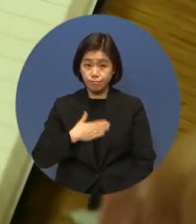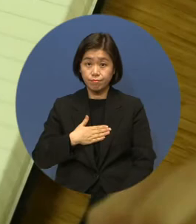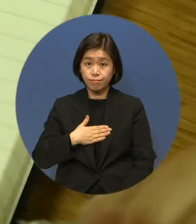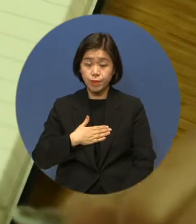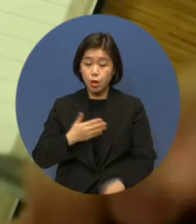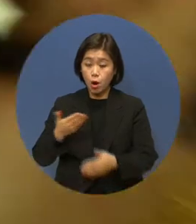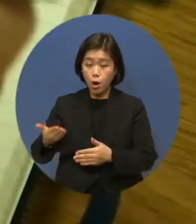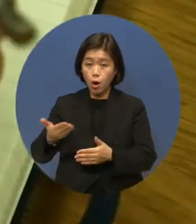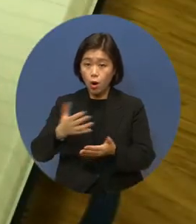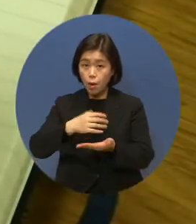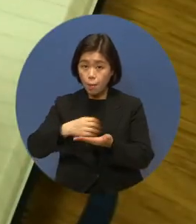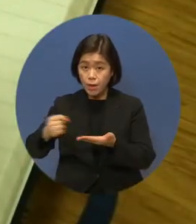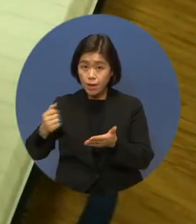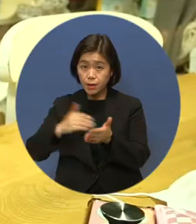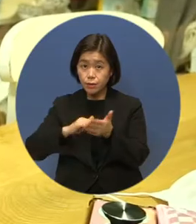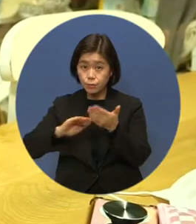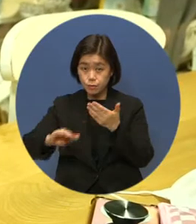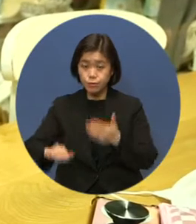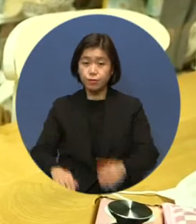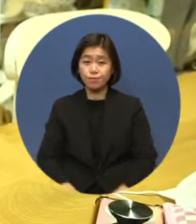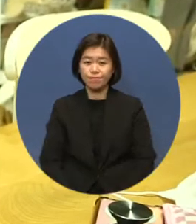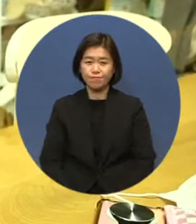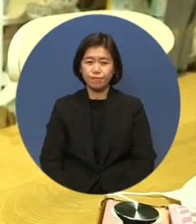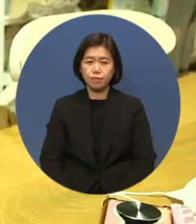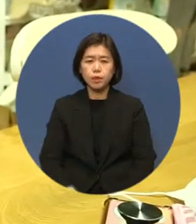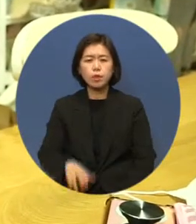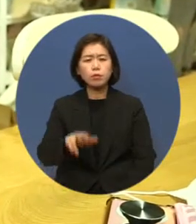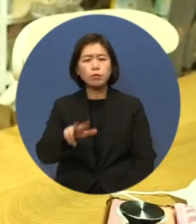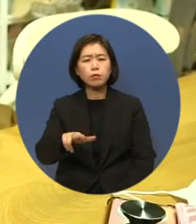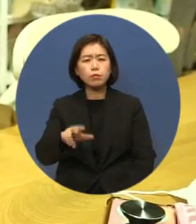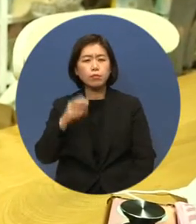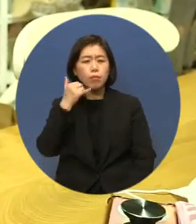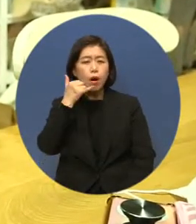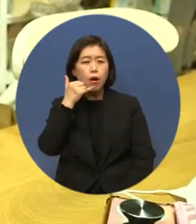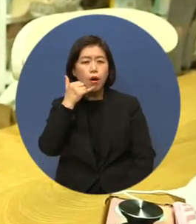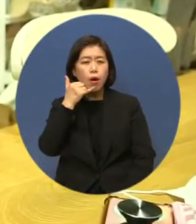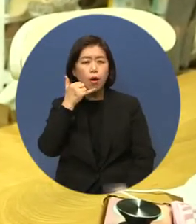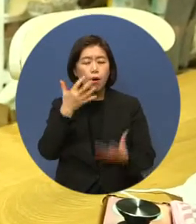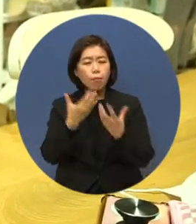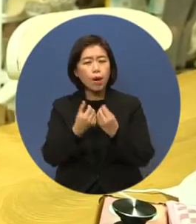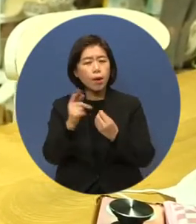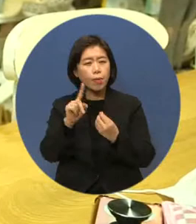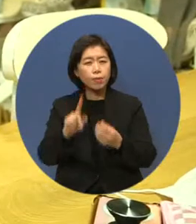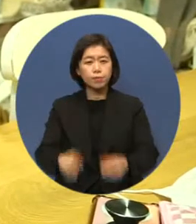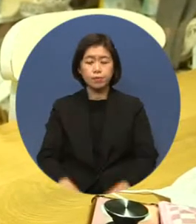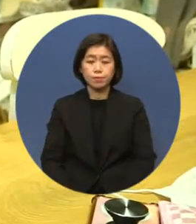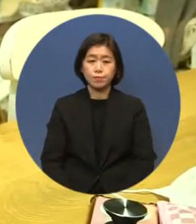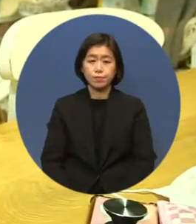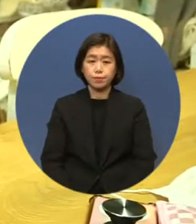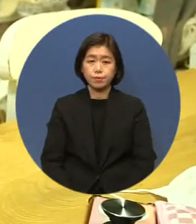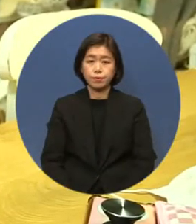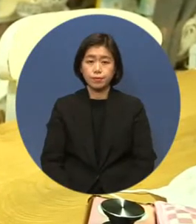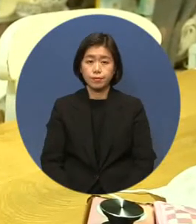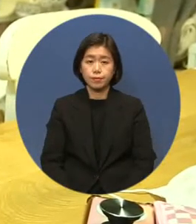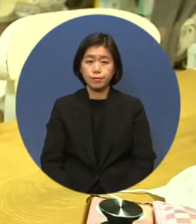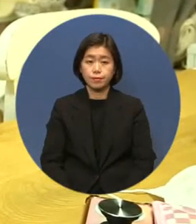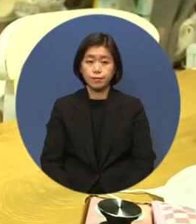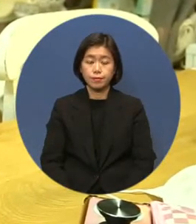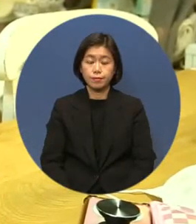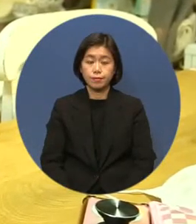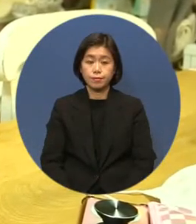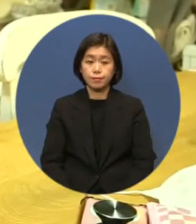나면은 저희가 지금 뭐 어떤 전화 받고 지금 일을 하시는 거예요?